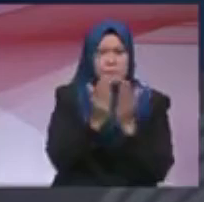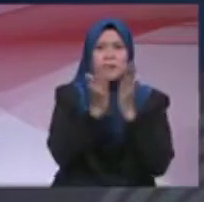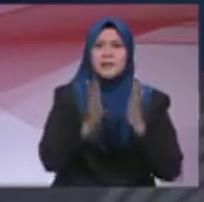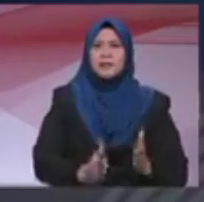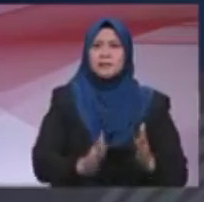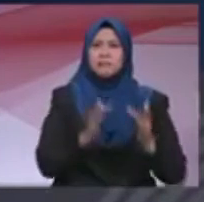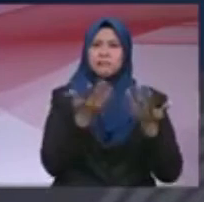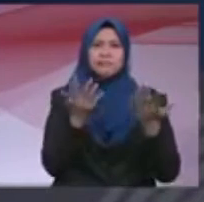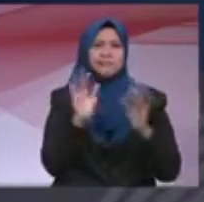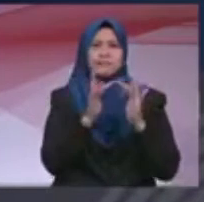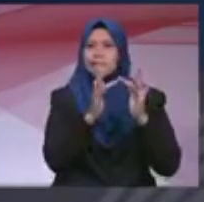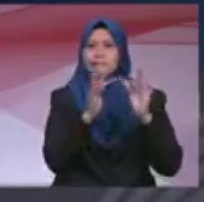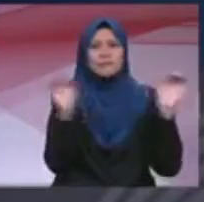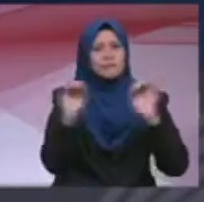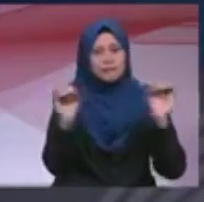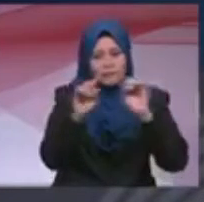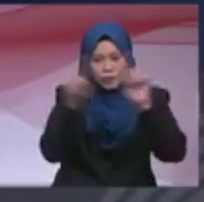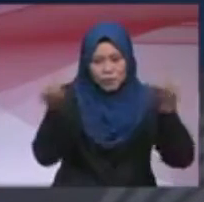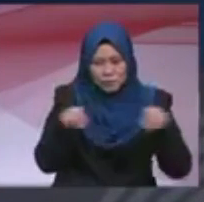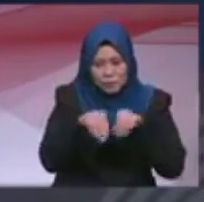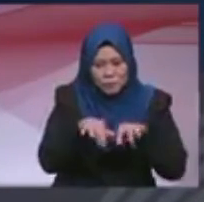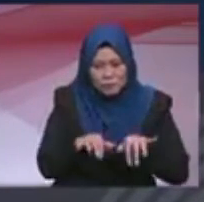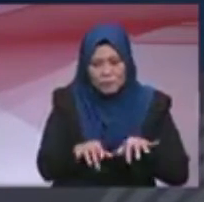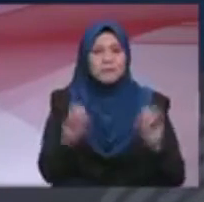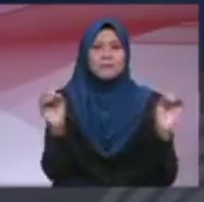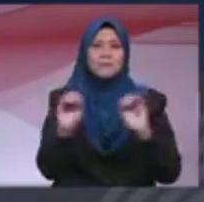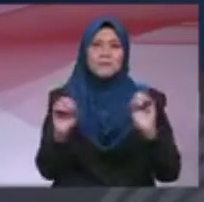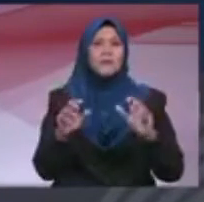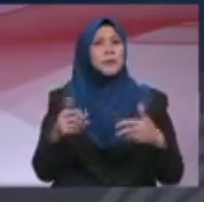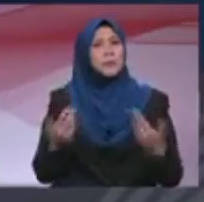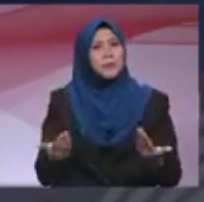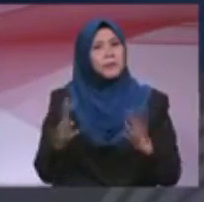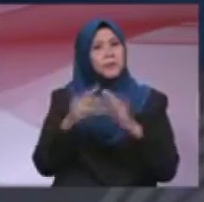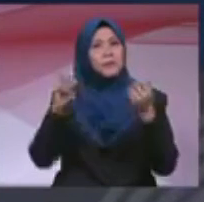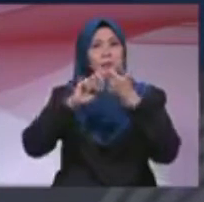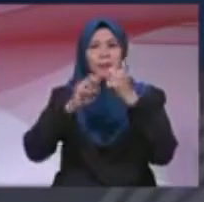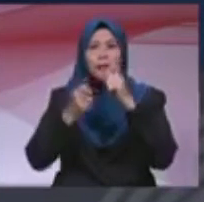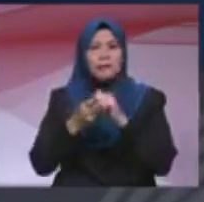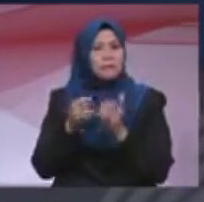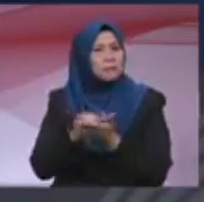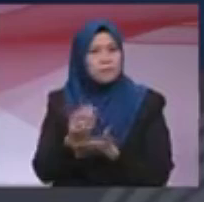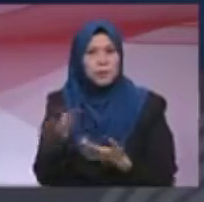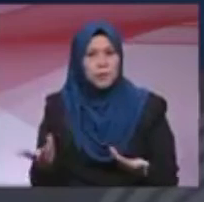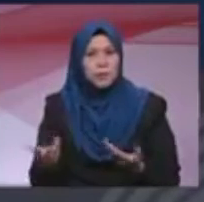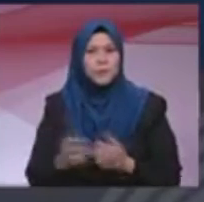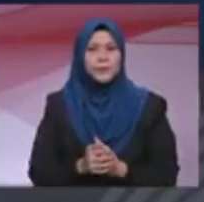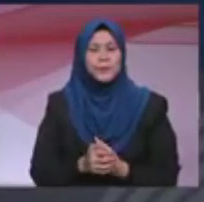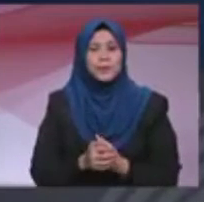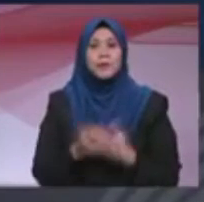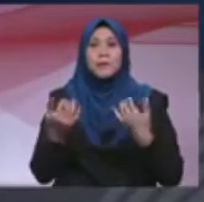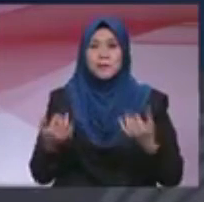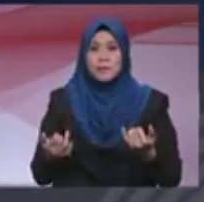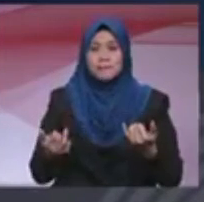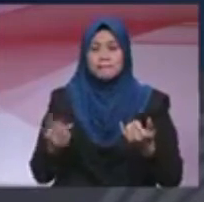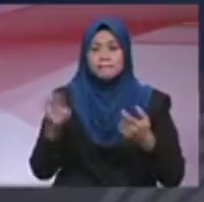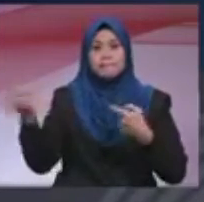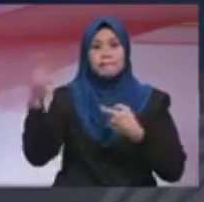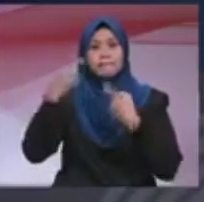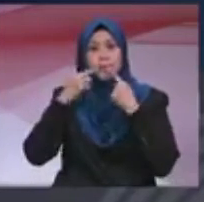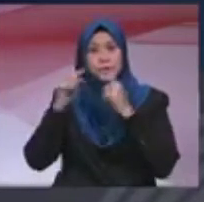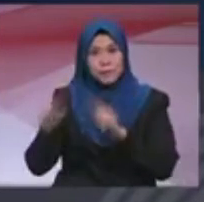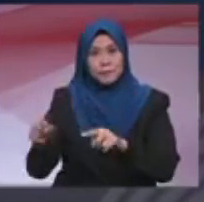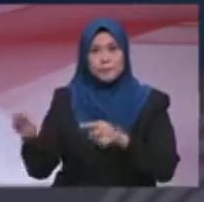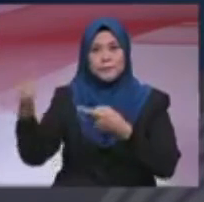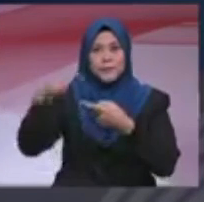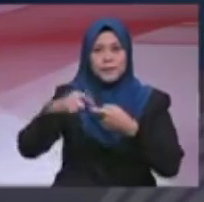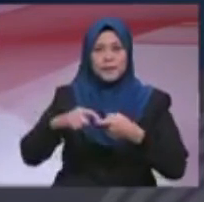mana the ministry nak address this issue? Thank you. Terima kasih. Berkaitan dengan online learning ini, kita ataupun